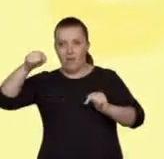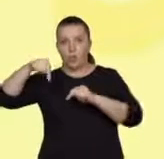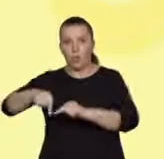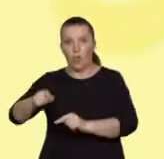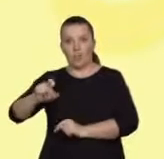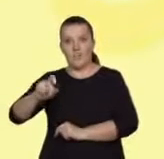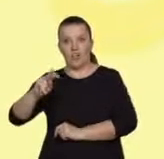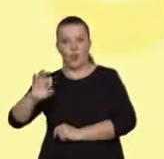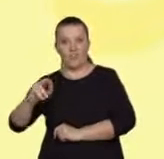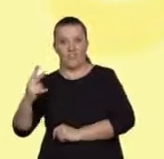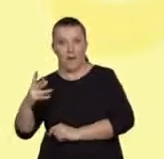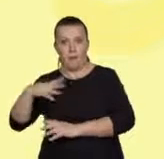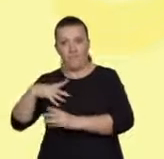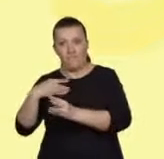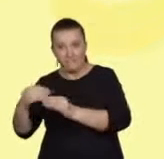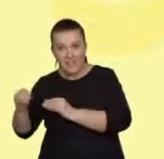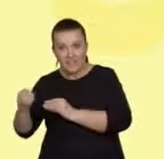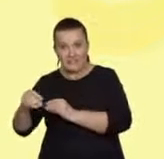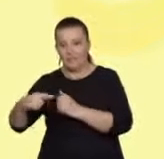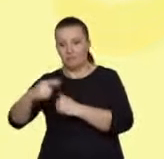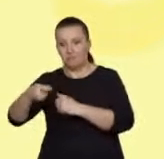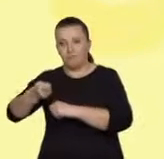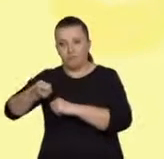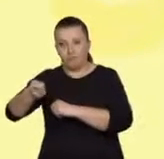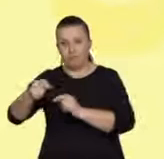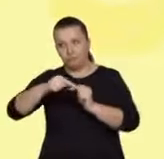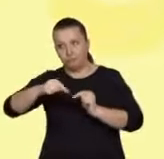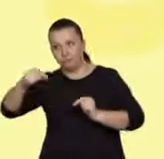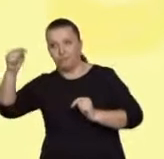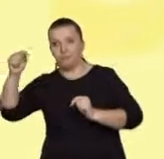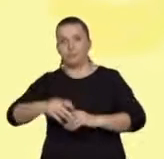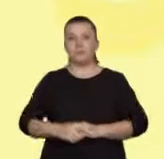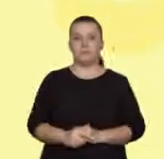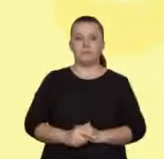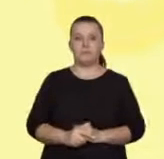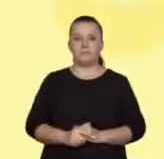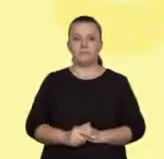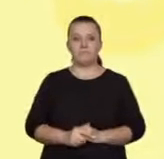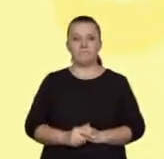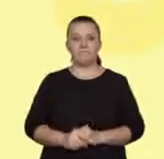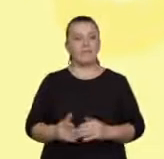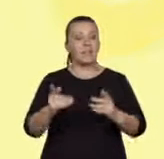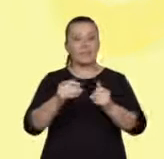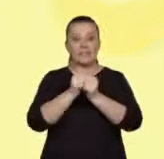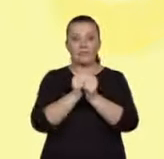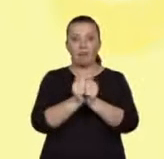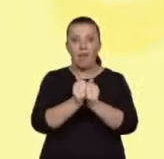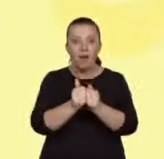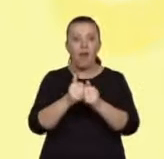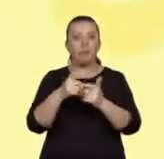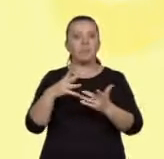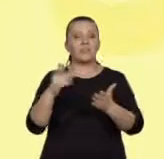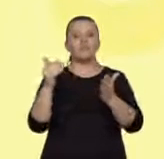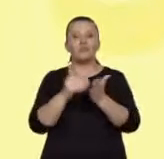próbie badawczej, czyli tej, gdzie było zwiększone stężenie dwutlenku węgla. Zadaniem maturzysty było wyjaśnienie, dlaczego